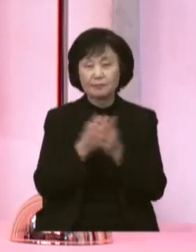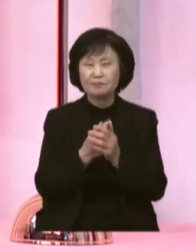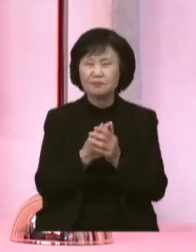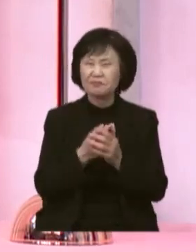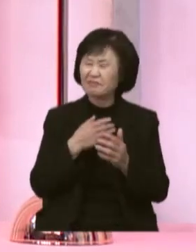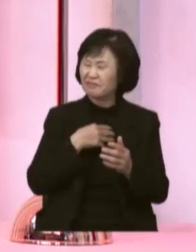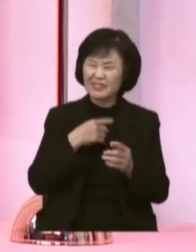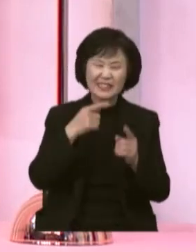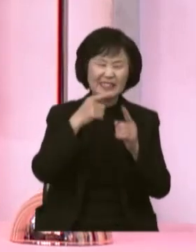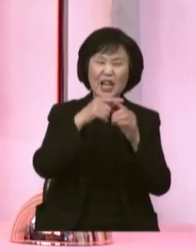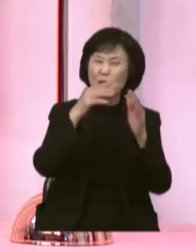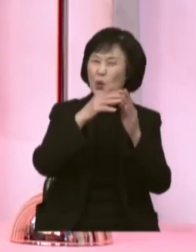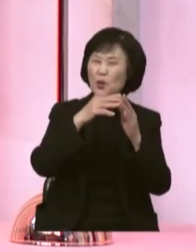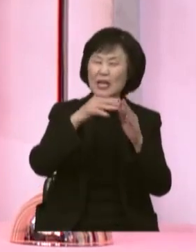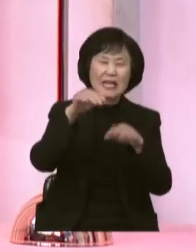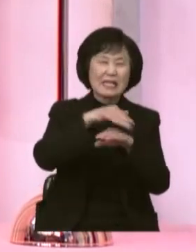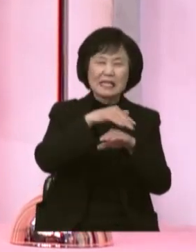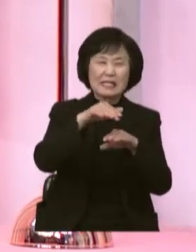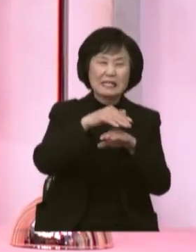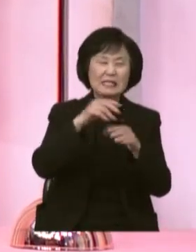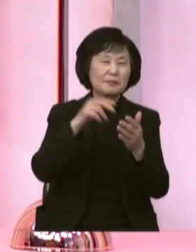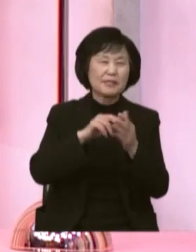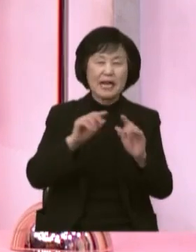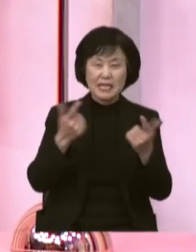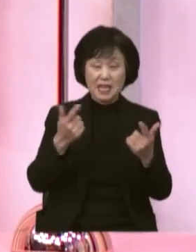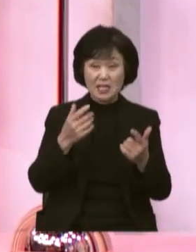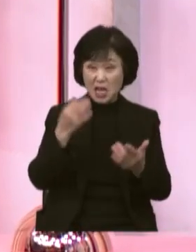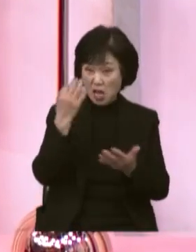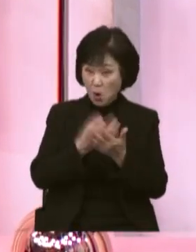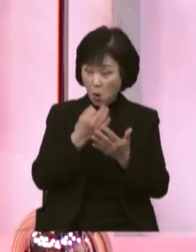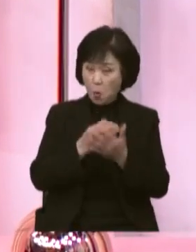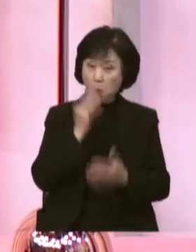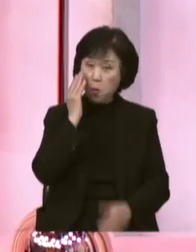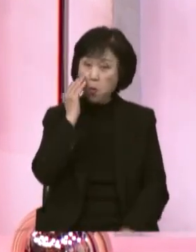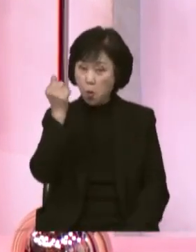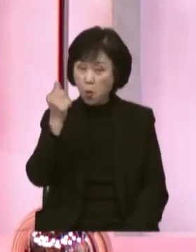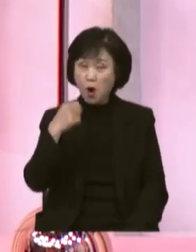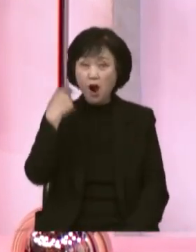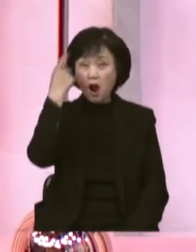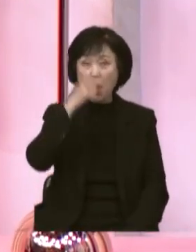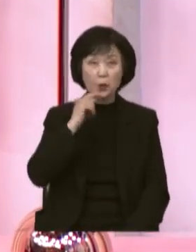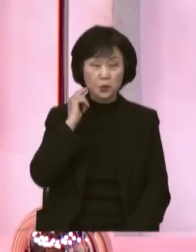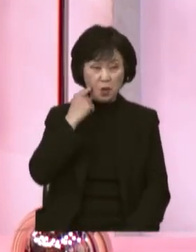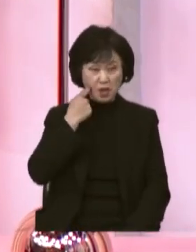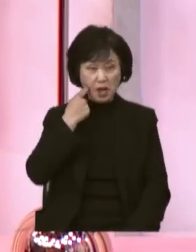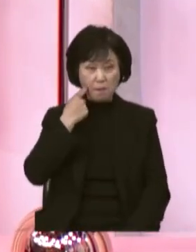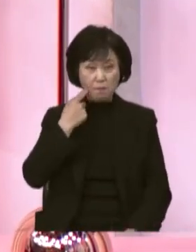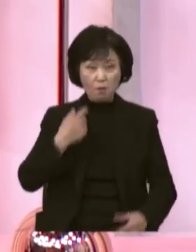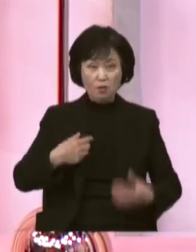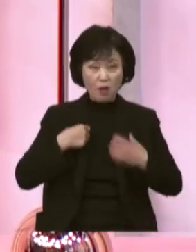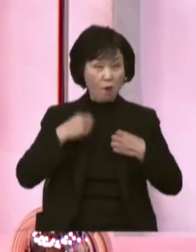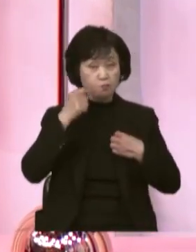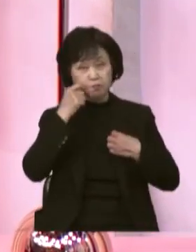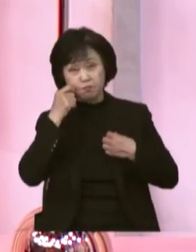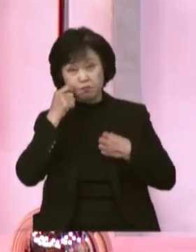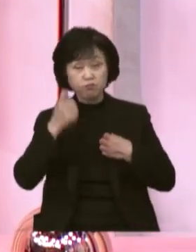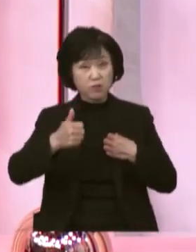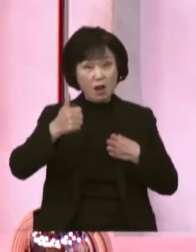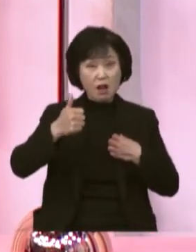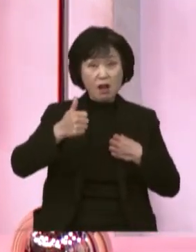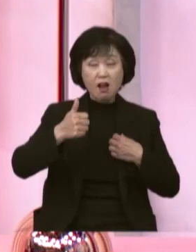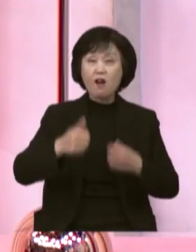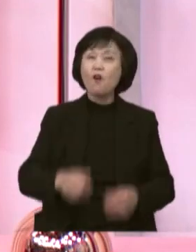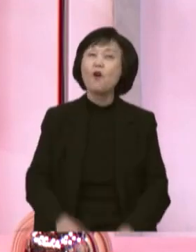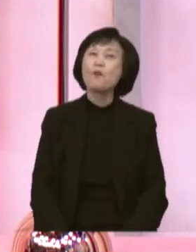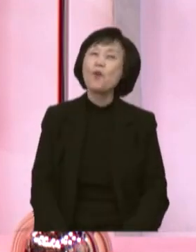대충 저렇게 상처 입은 사람들, 아픈 사람들, 뭔가 양 그런 사람들이나 가는 거지. 나처럼 이렇게